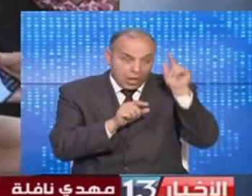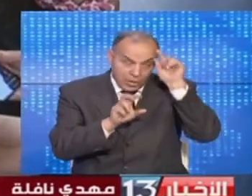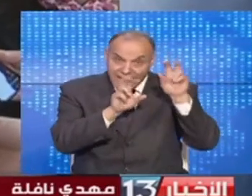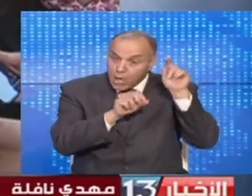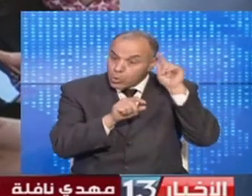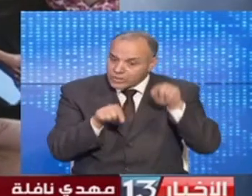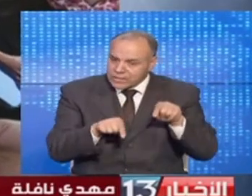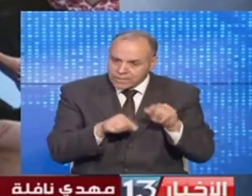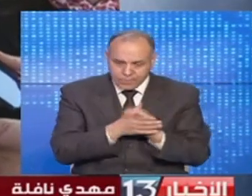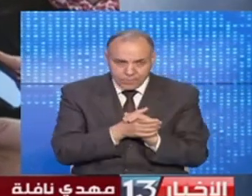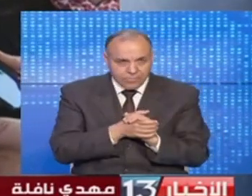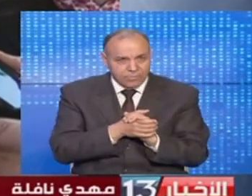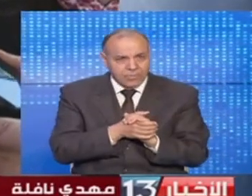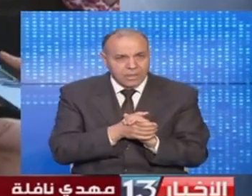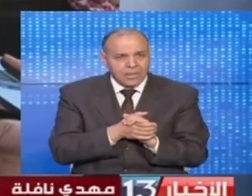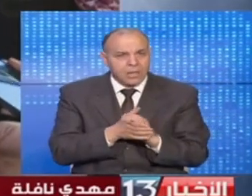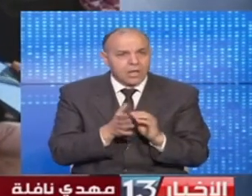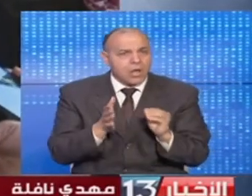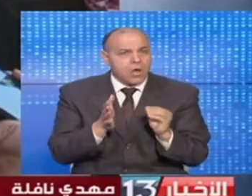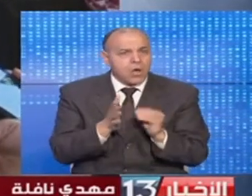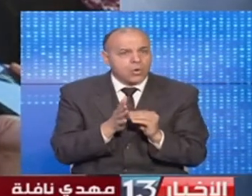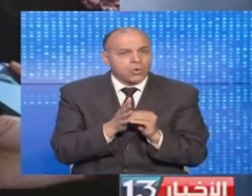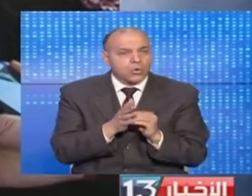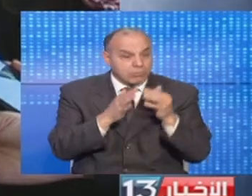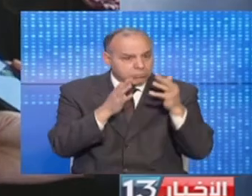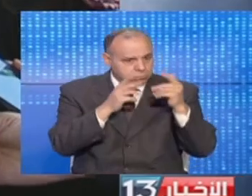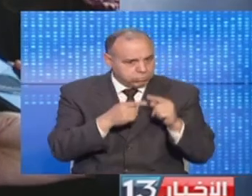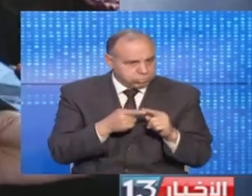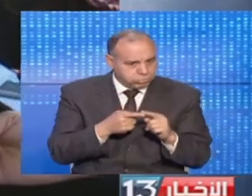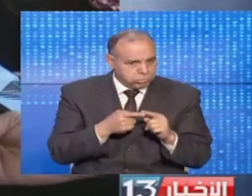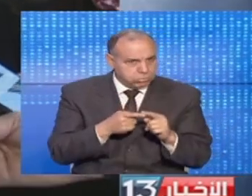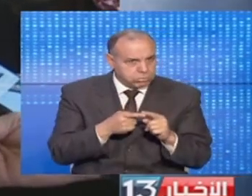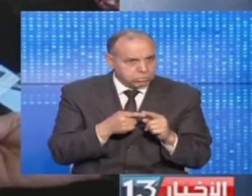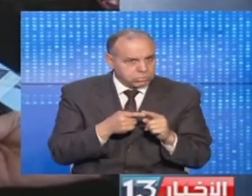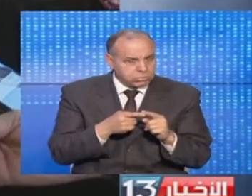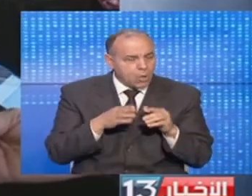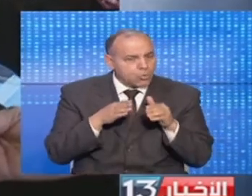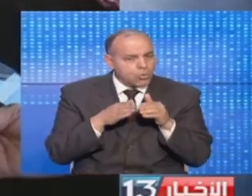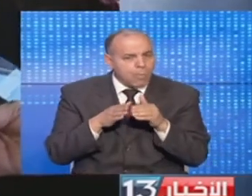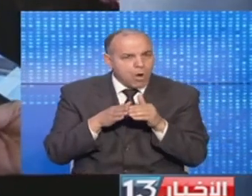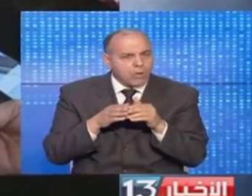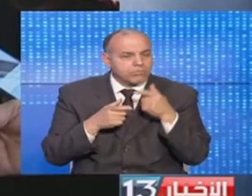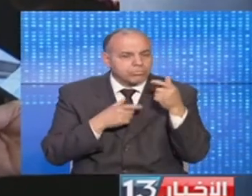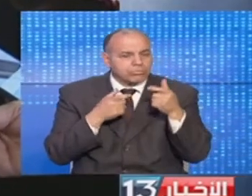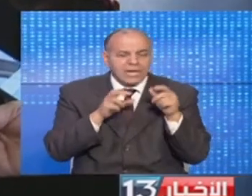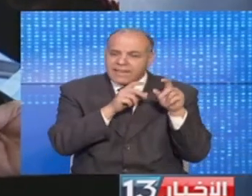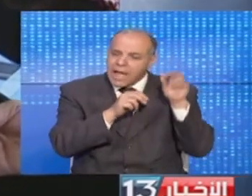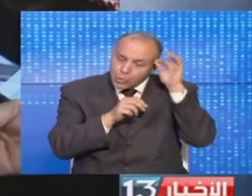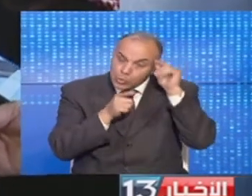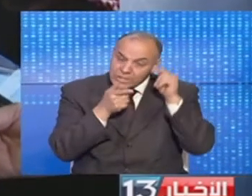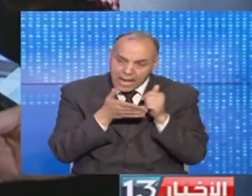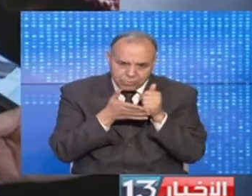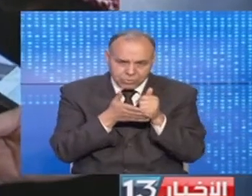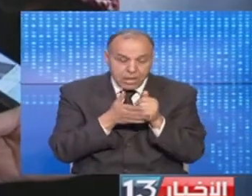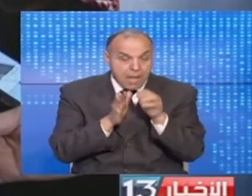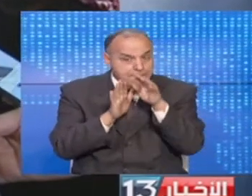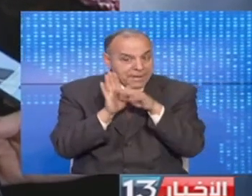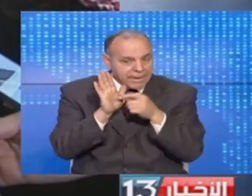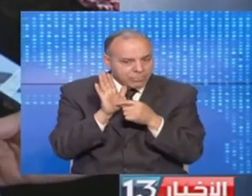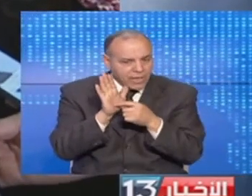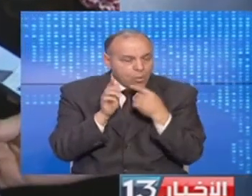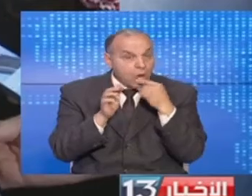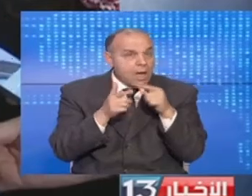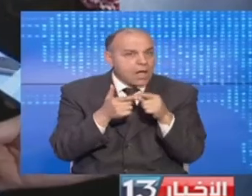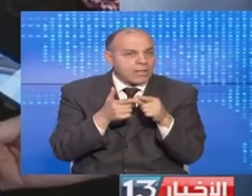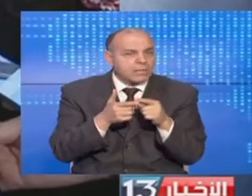اللي اه يعني وجهت نتيجه وتلبيه لنداء الاذاعه الوطنيه فالبرنامج هذا